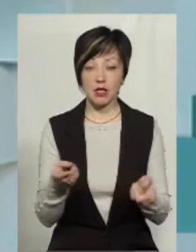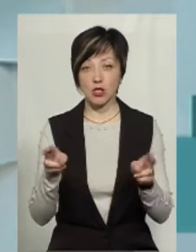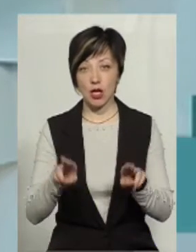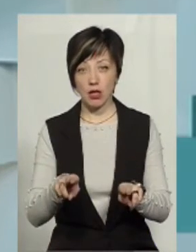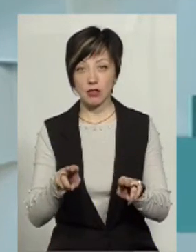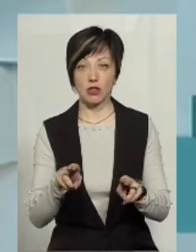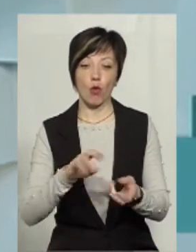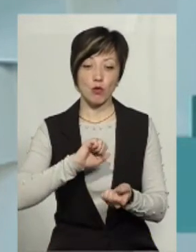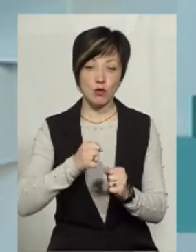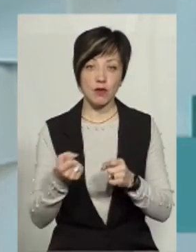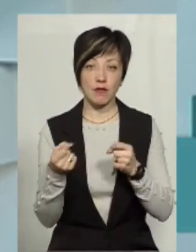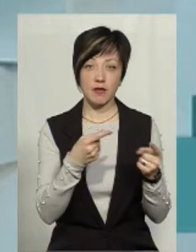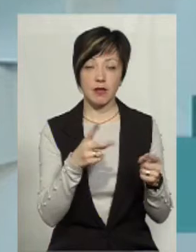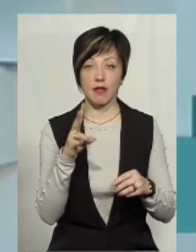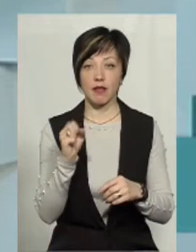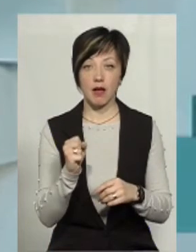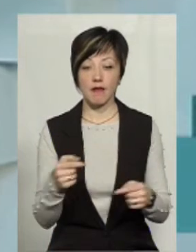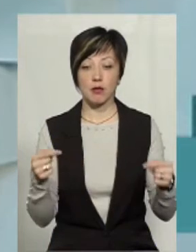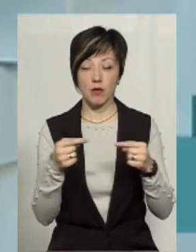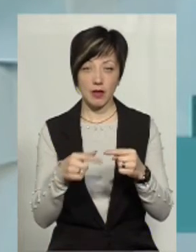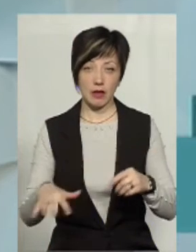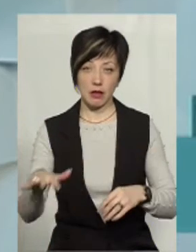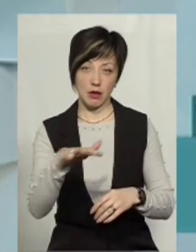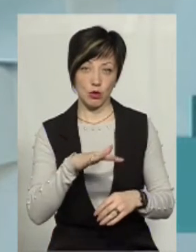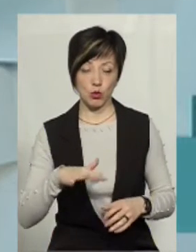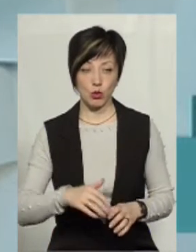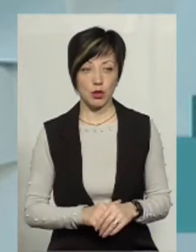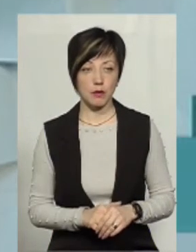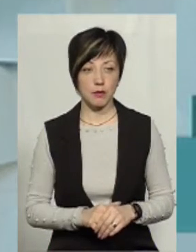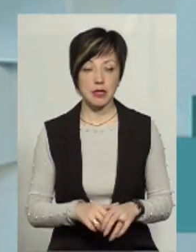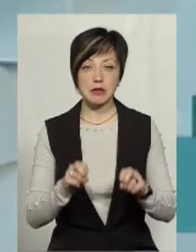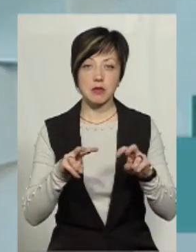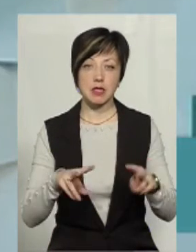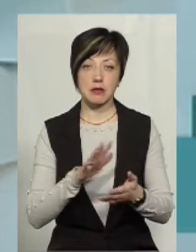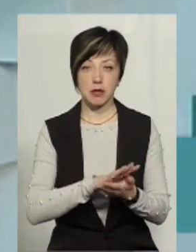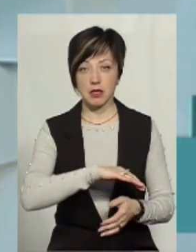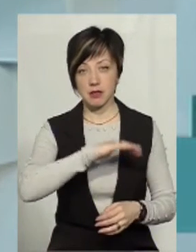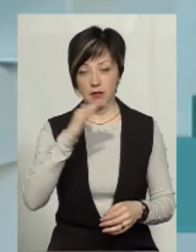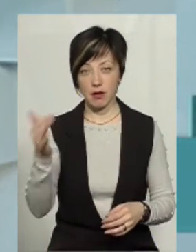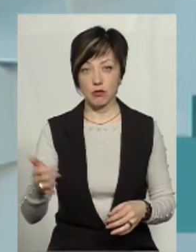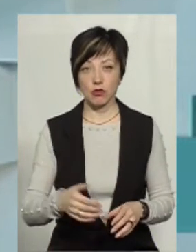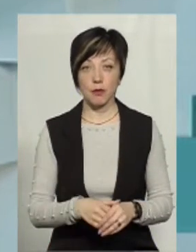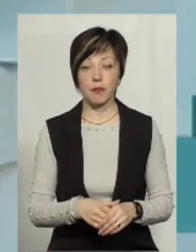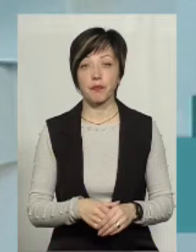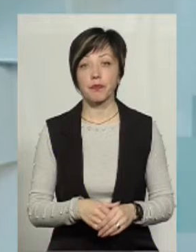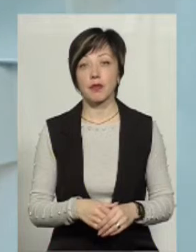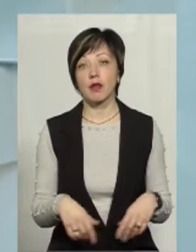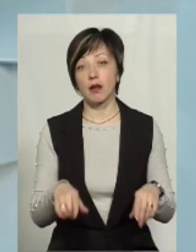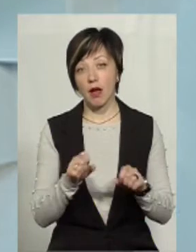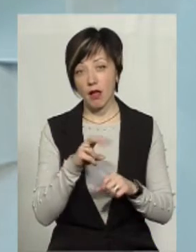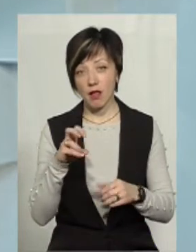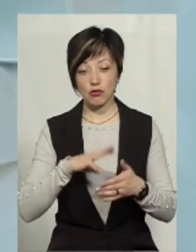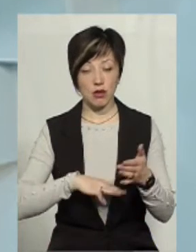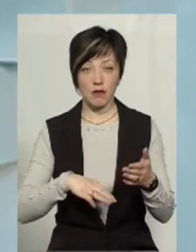було згадано, компостування, вивезення на відповідні, якби, спеціалізовані сміттєзвалища. Ну, однак, знову ж таки,